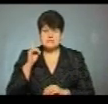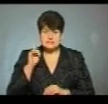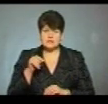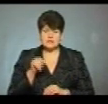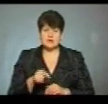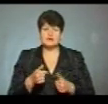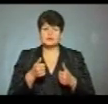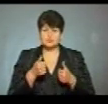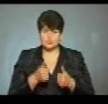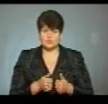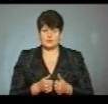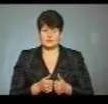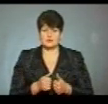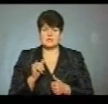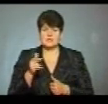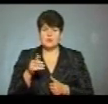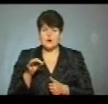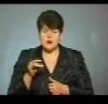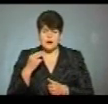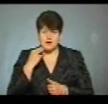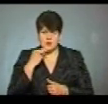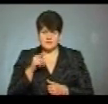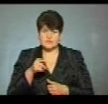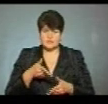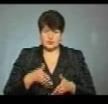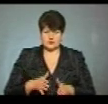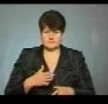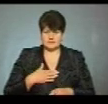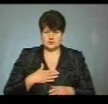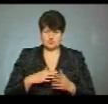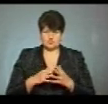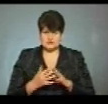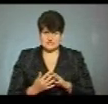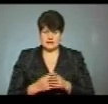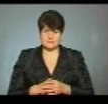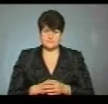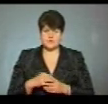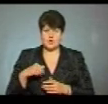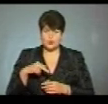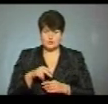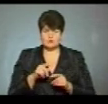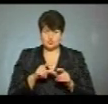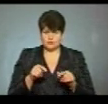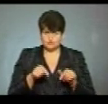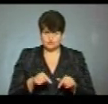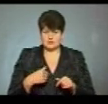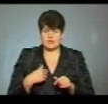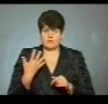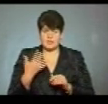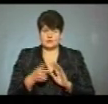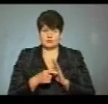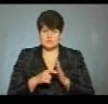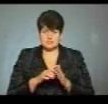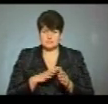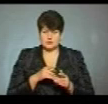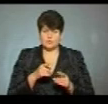їх добре. Ну, Ігора краще, тому що він народився в нашому селі, ходив до школи тут. Я в 5 класі була його